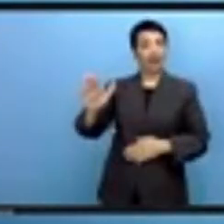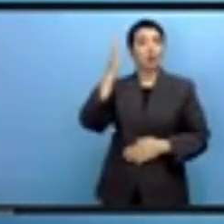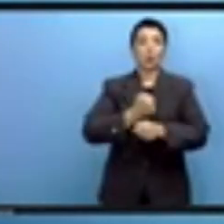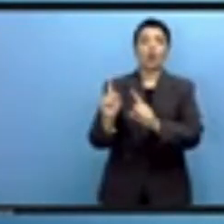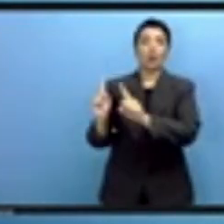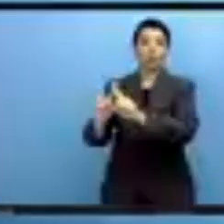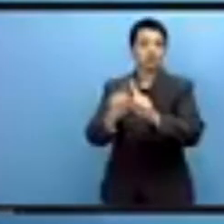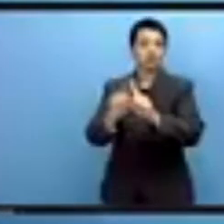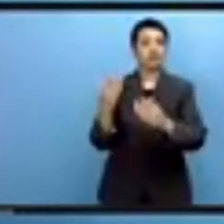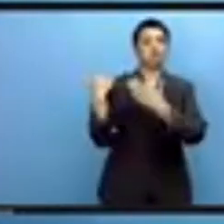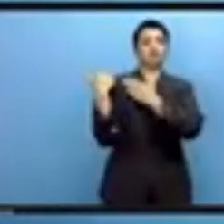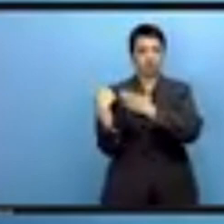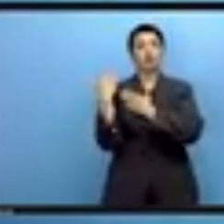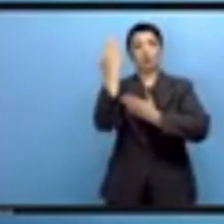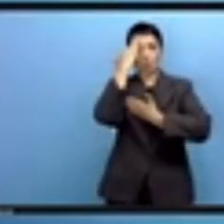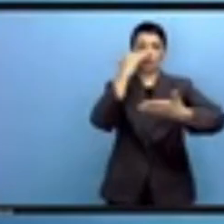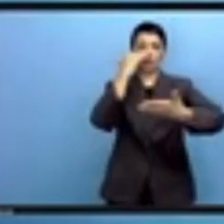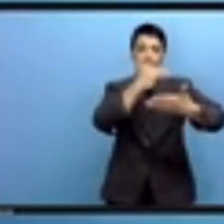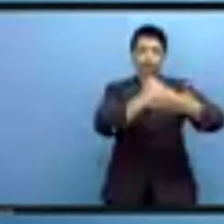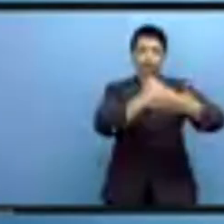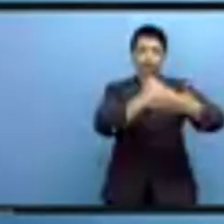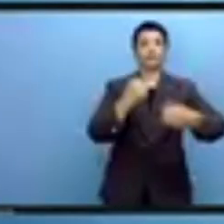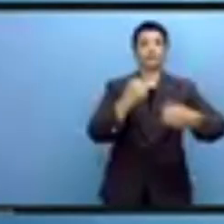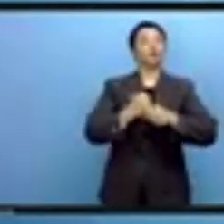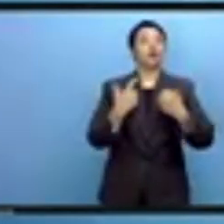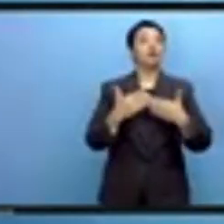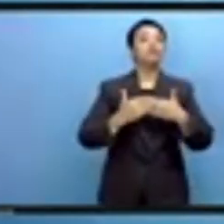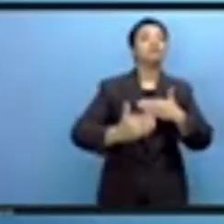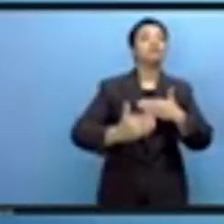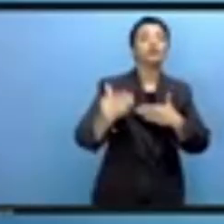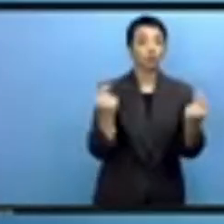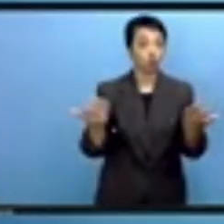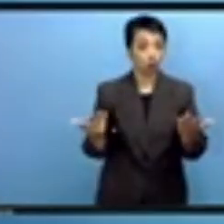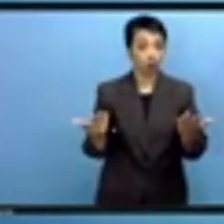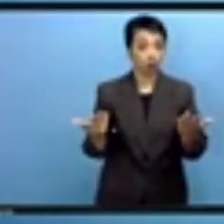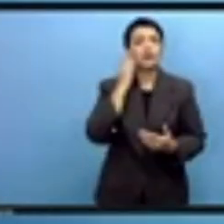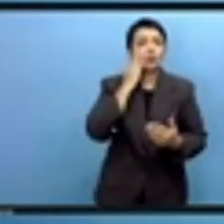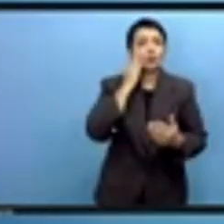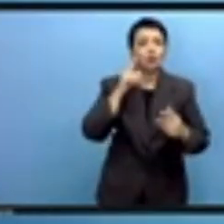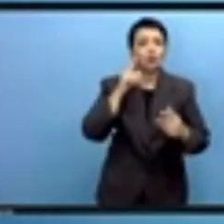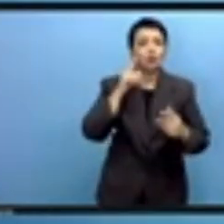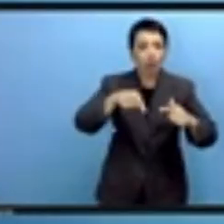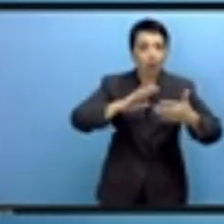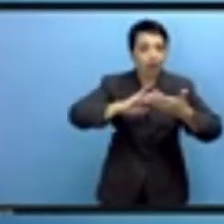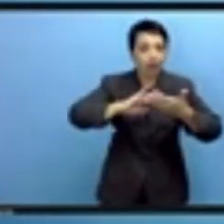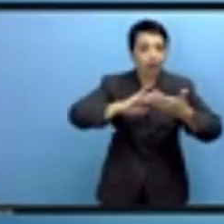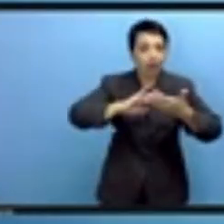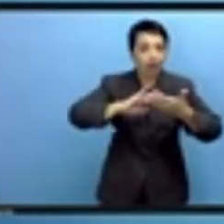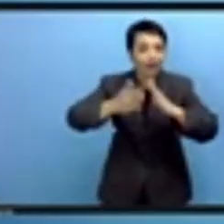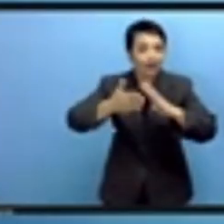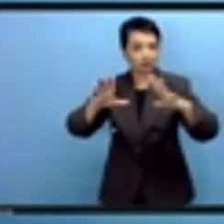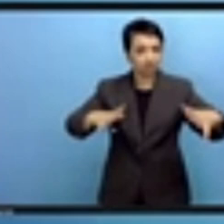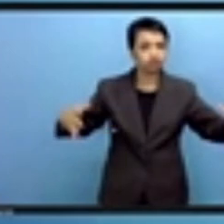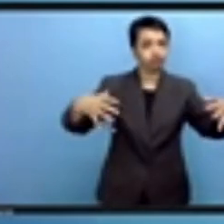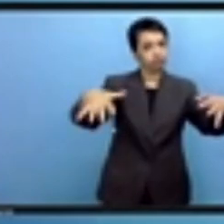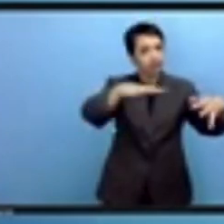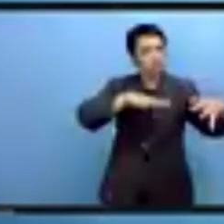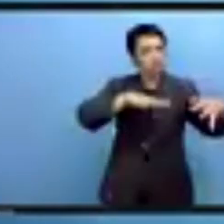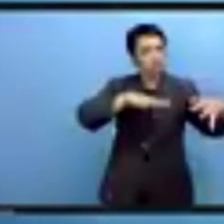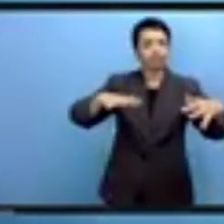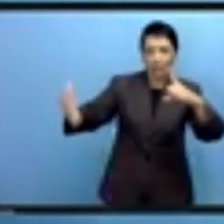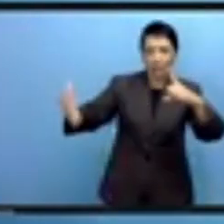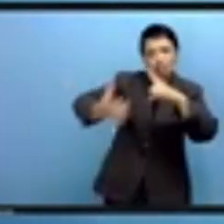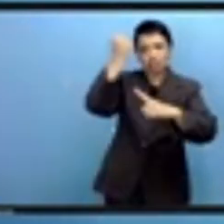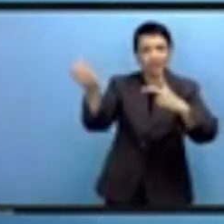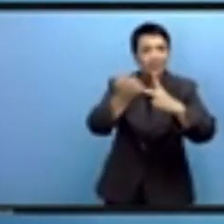高层专家组呢还将会还在这个过去24小时内召开了他们的首次会